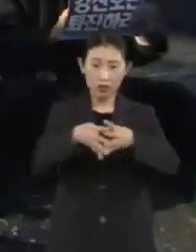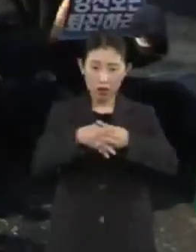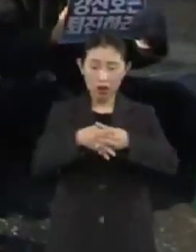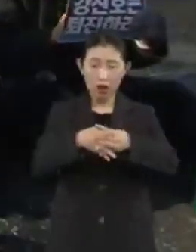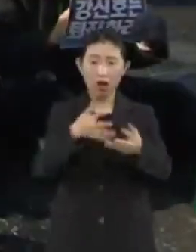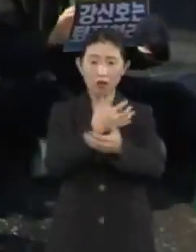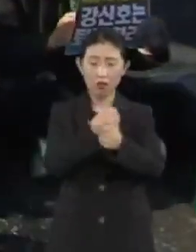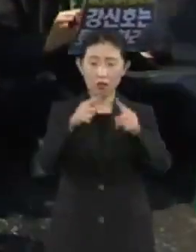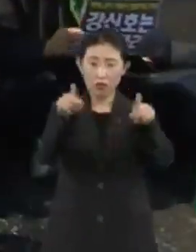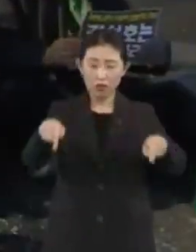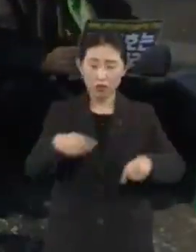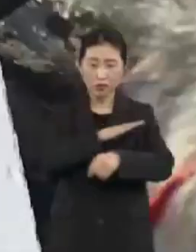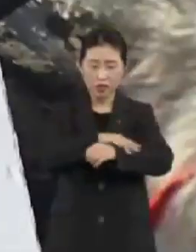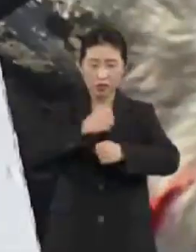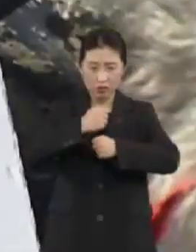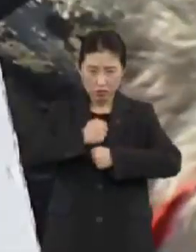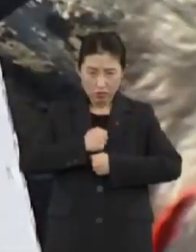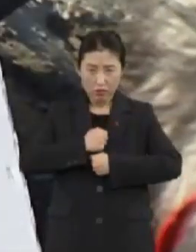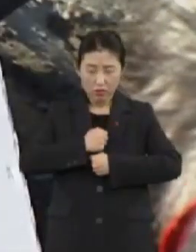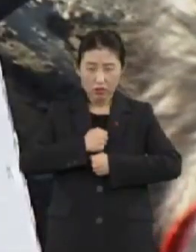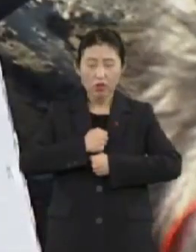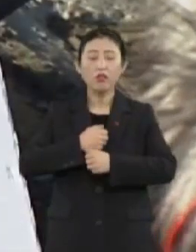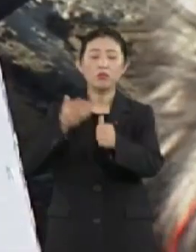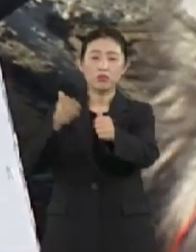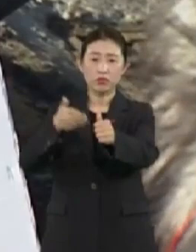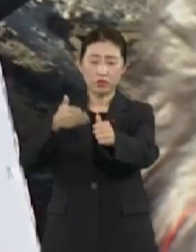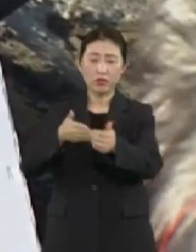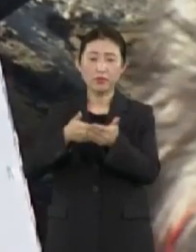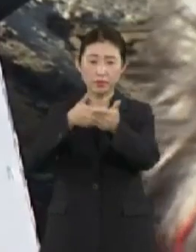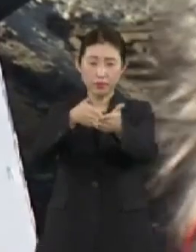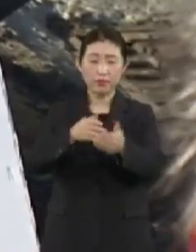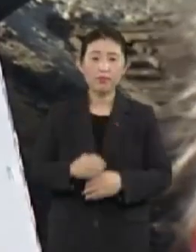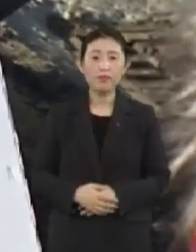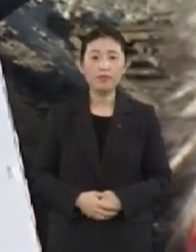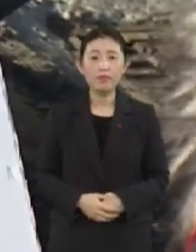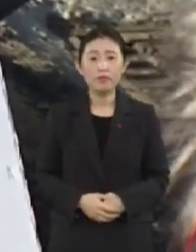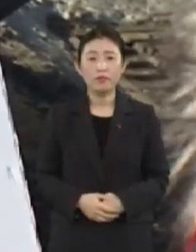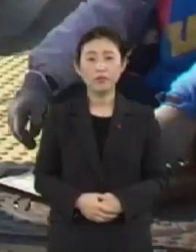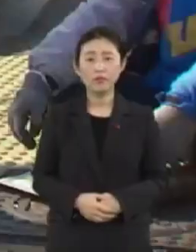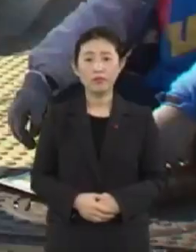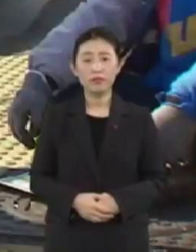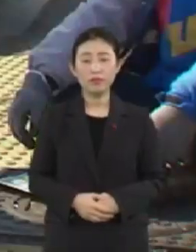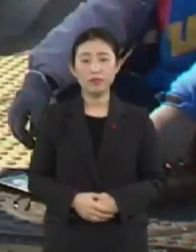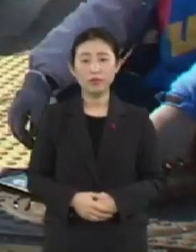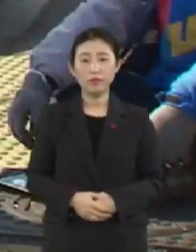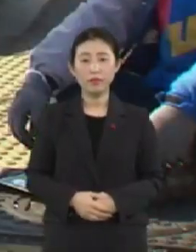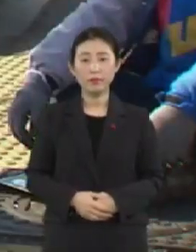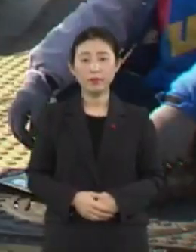CJ 대한통운이 제대로 지키지 않고 있다며 이행해 줄 것을 촉구했습니다.